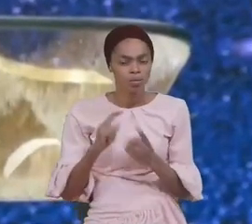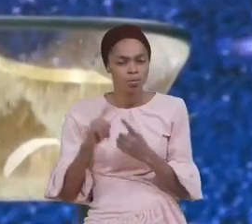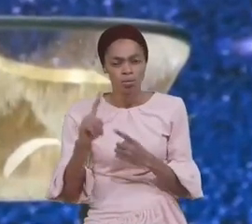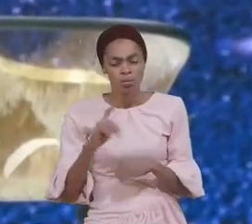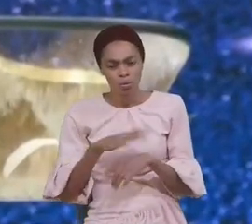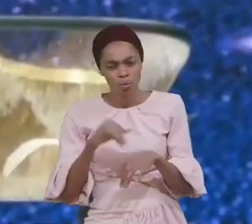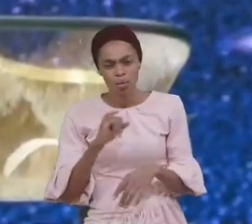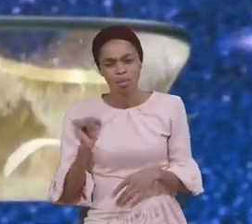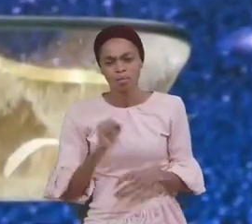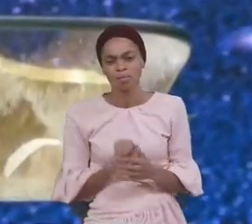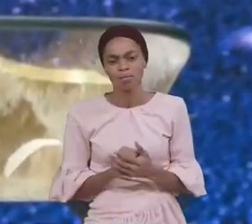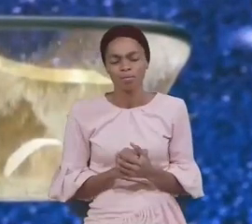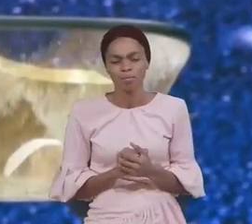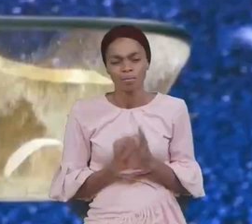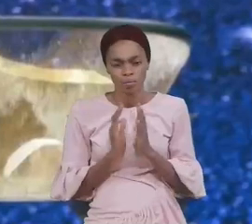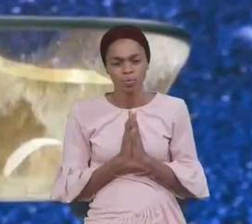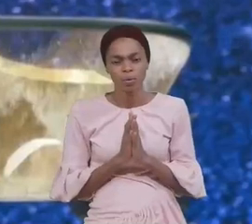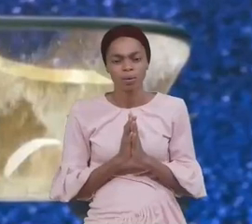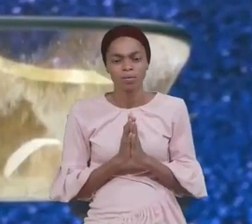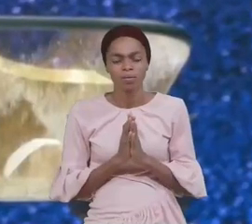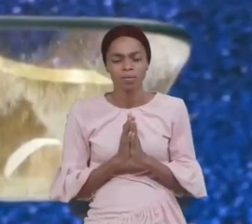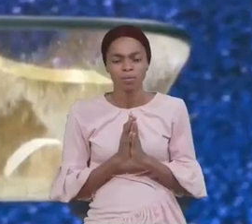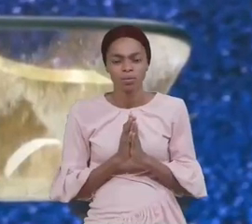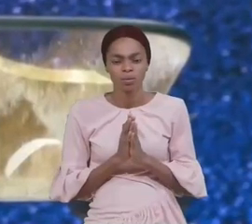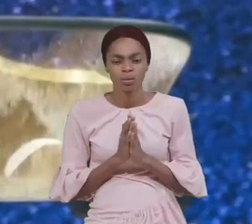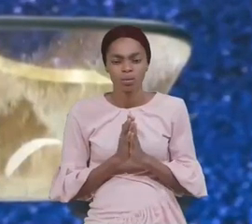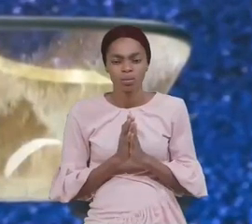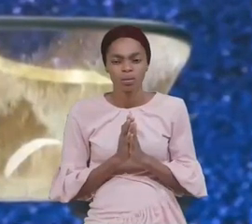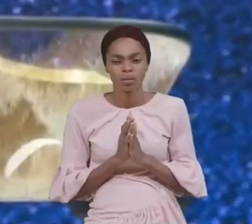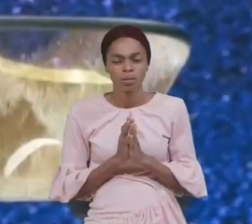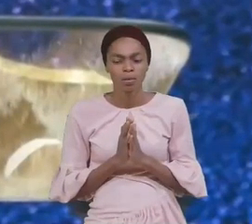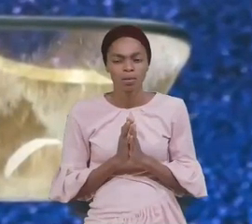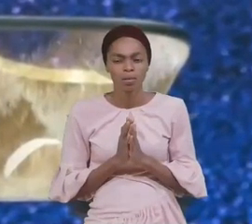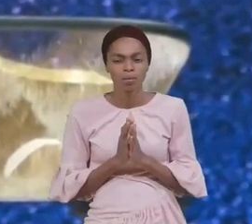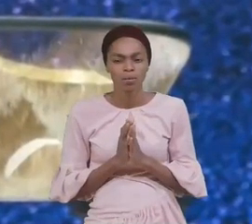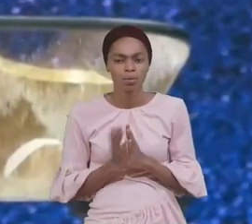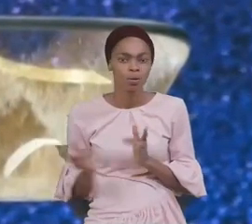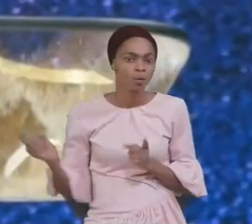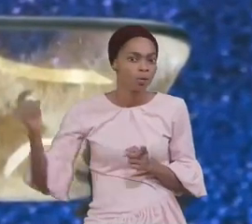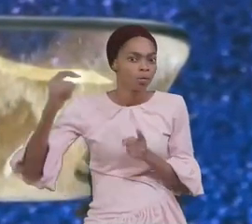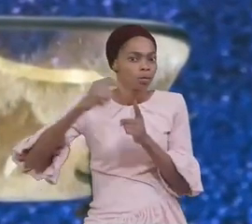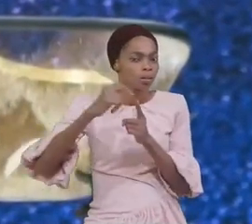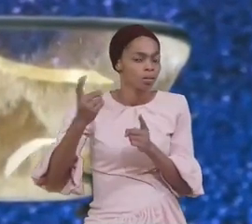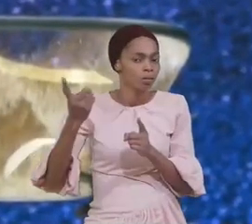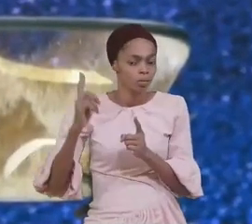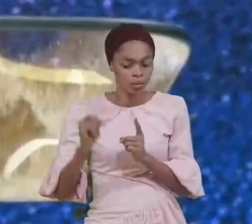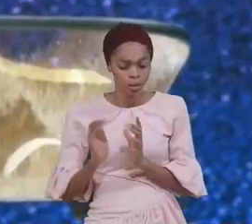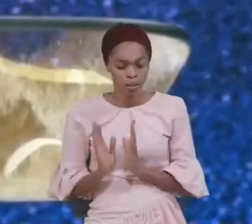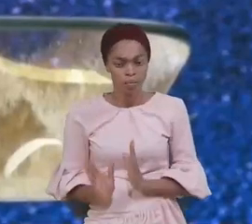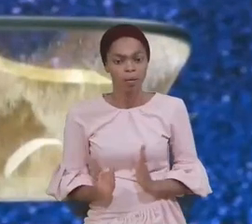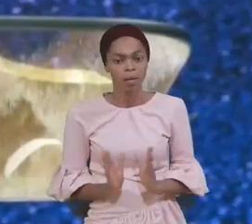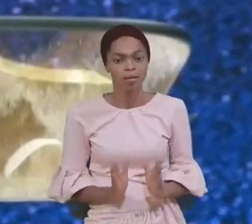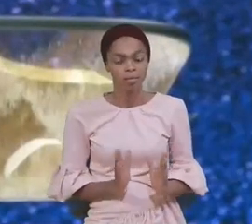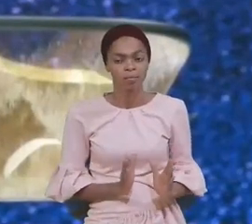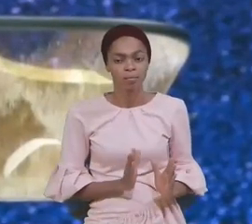ramenez-vous à votre appel jusqu'à ce que le plan,